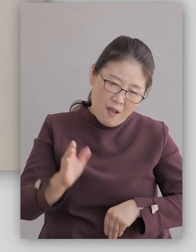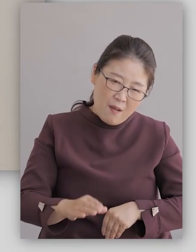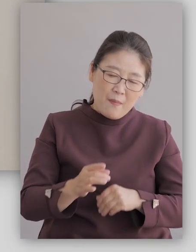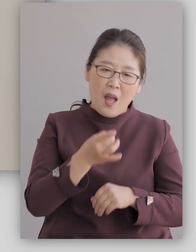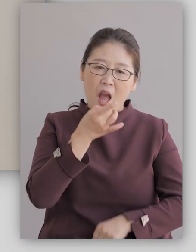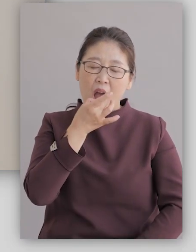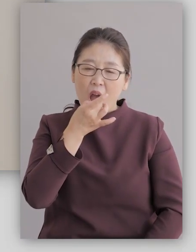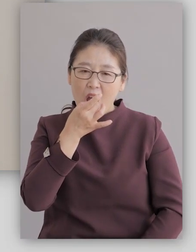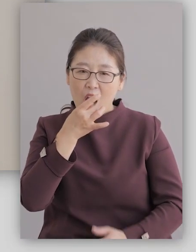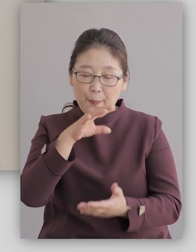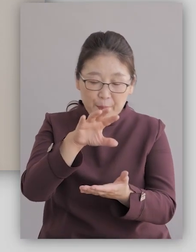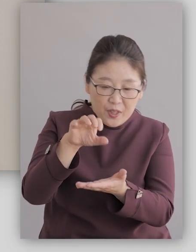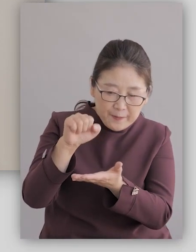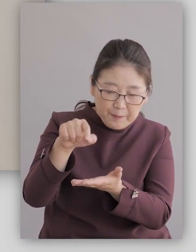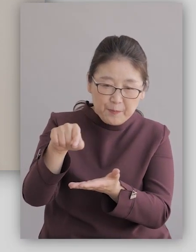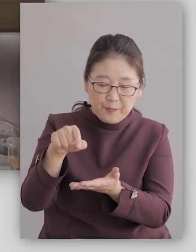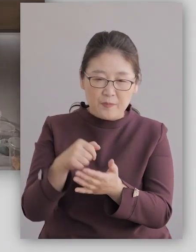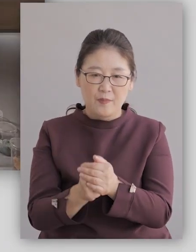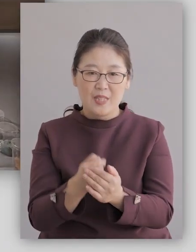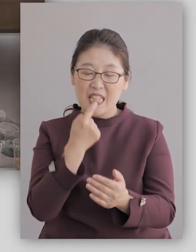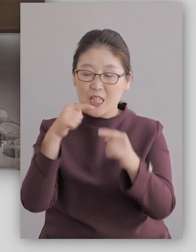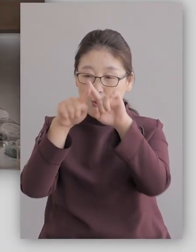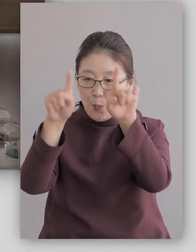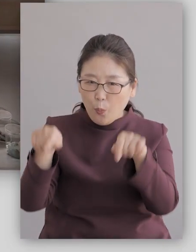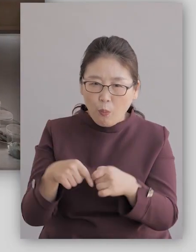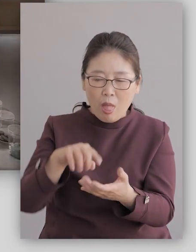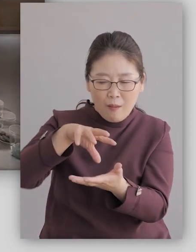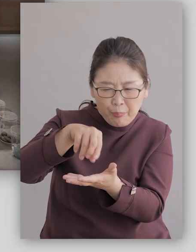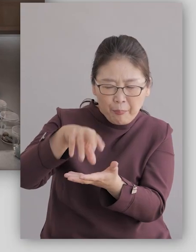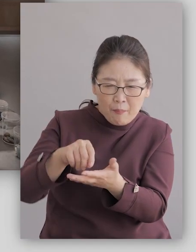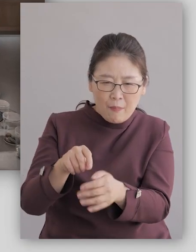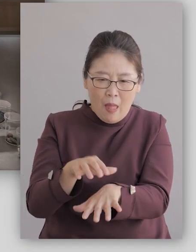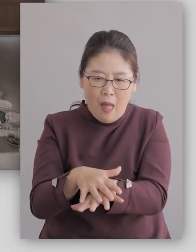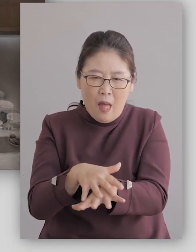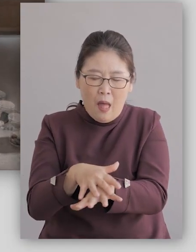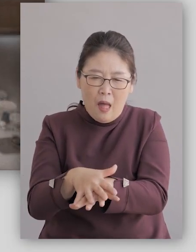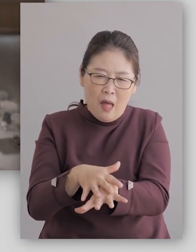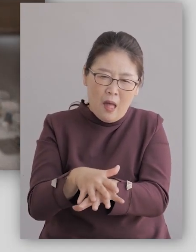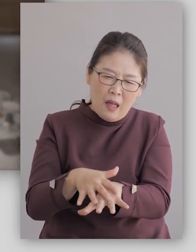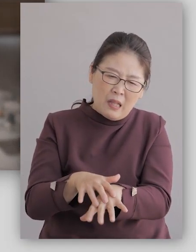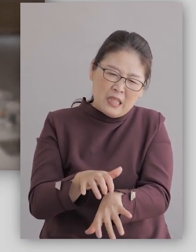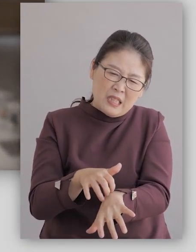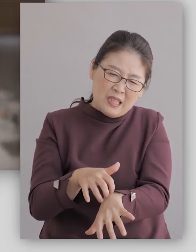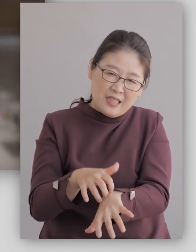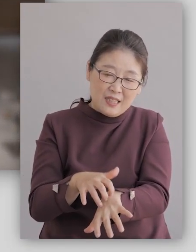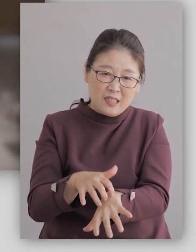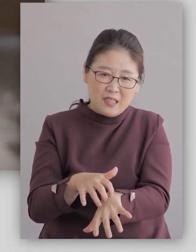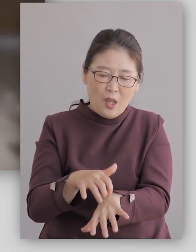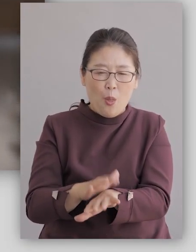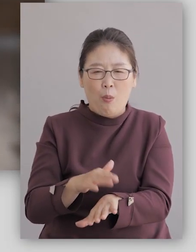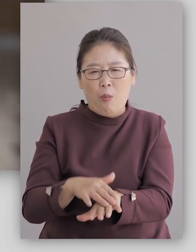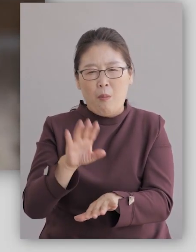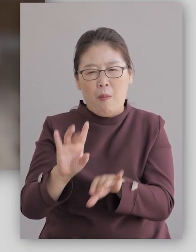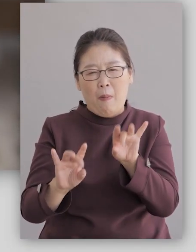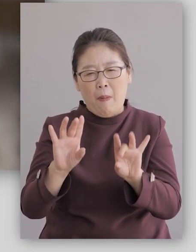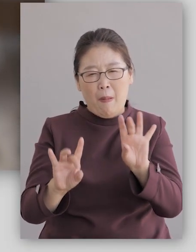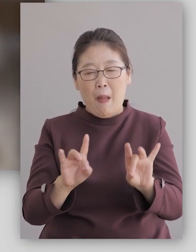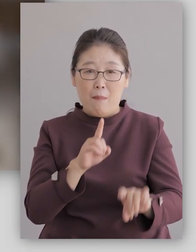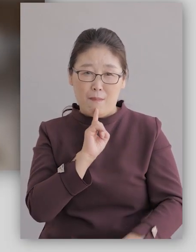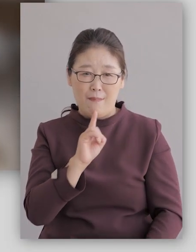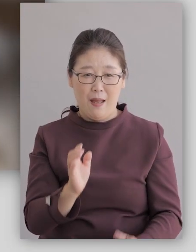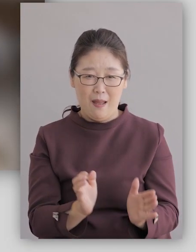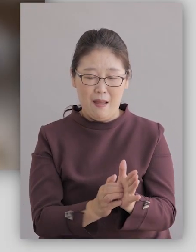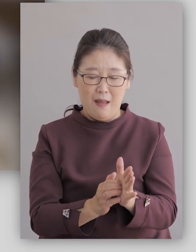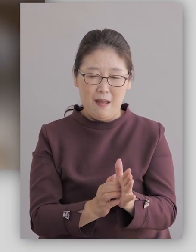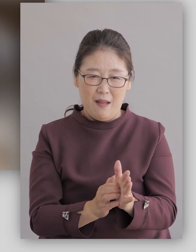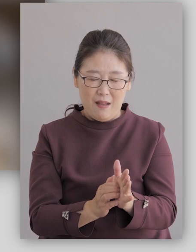밥풀을 가지고 종이와 뭉쳐서 이렇게 손이 건지러워서 손이 마렵다는 표현을 썼다고 하는데요. 마려워서